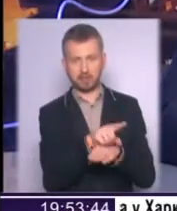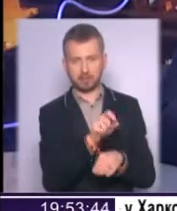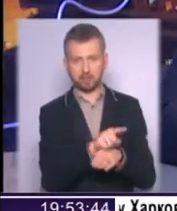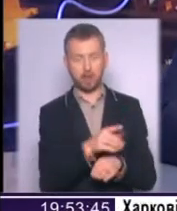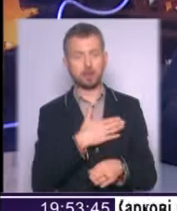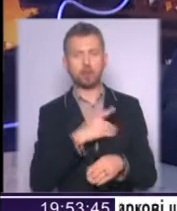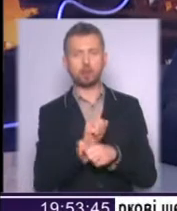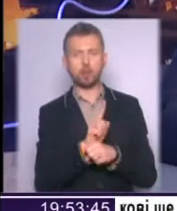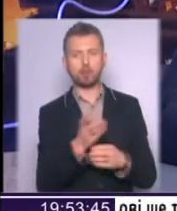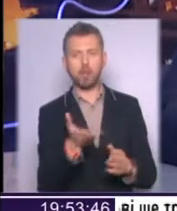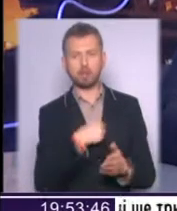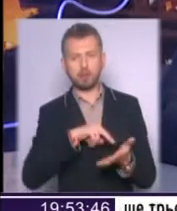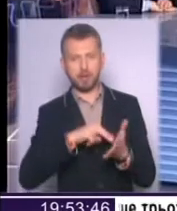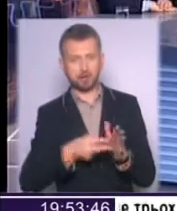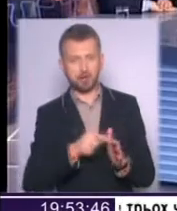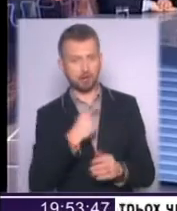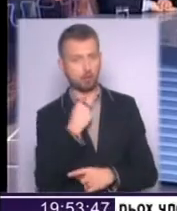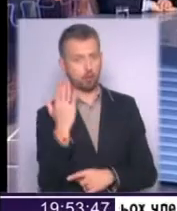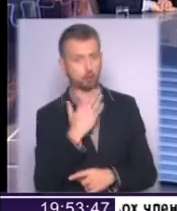норми, які ми передбачили в своєму голосуванні.